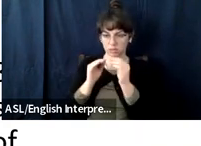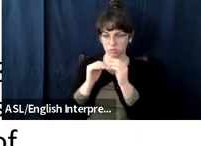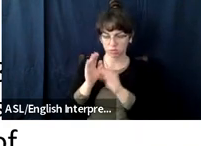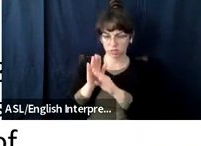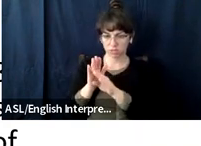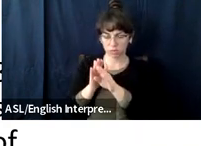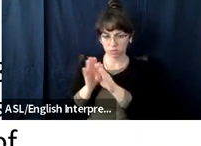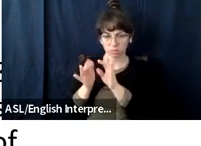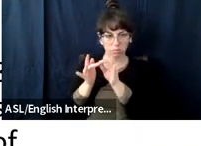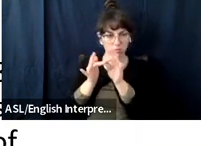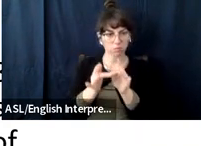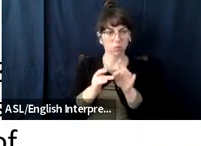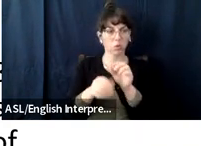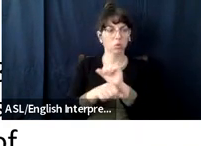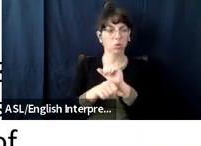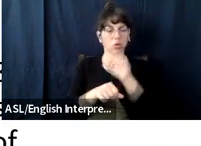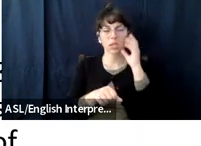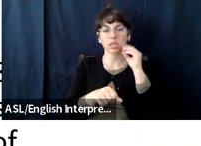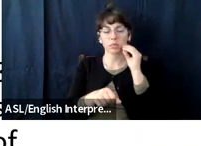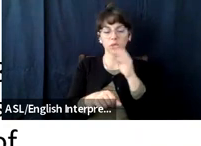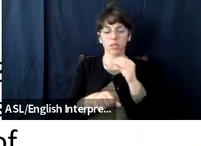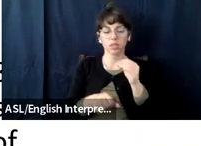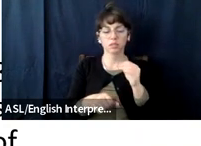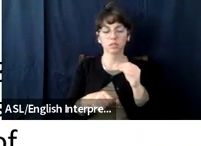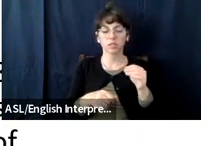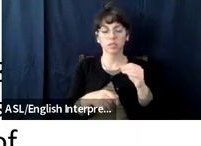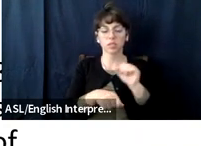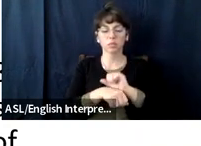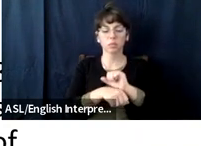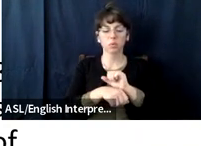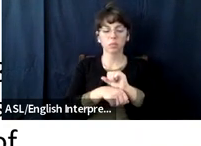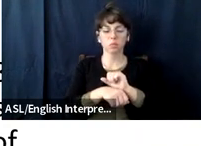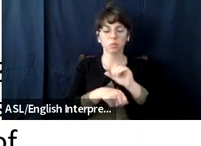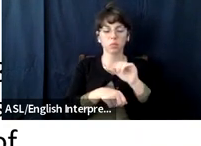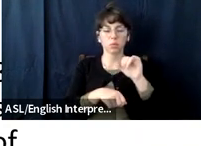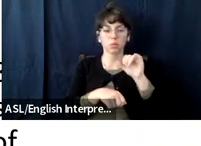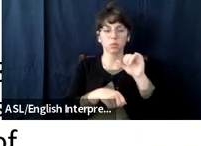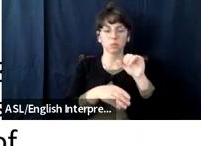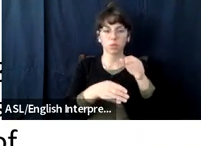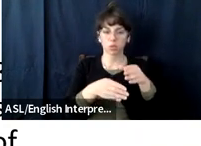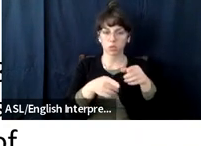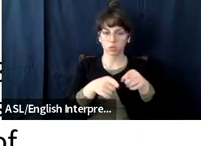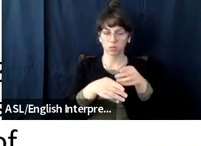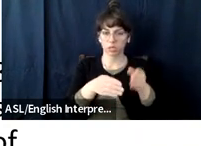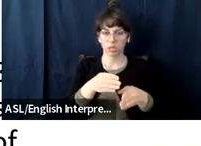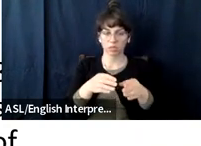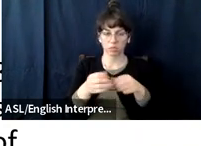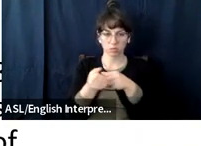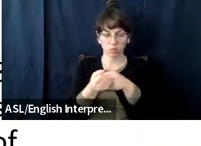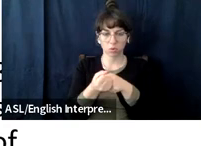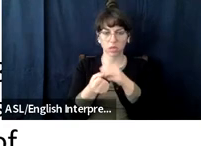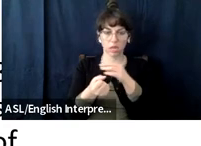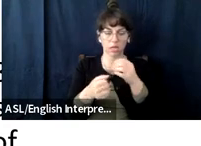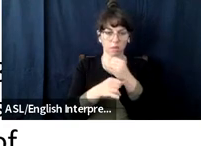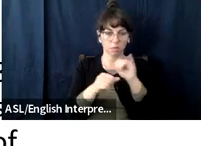and integrated employment by the end of it with decreased support and be as independent as possible working out in the